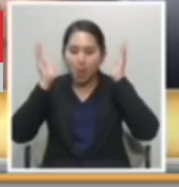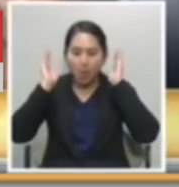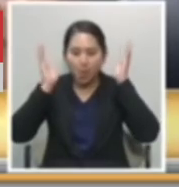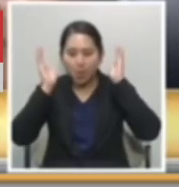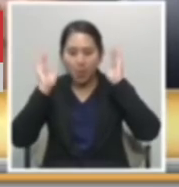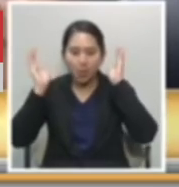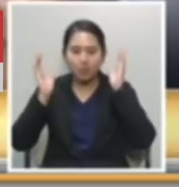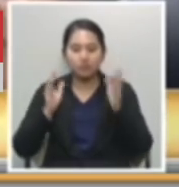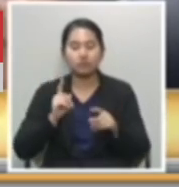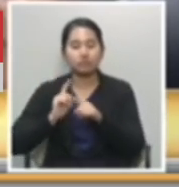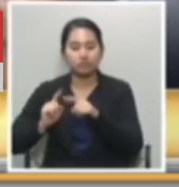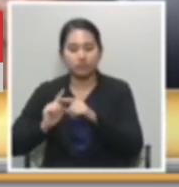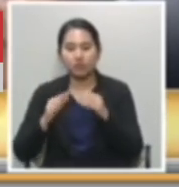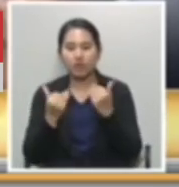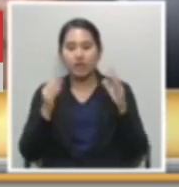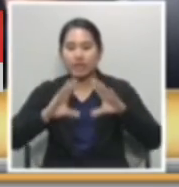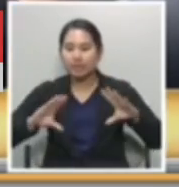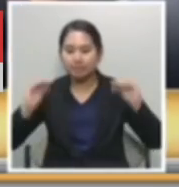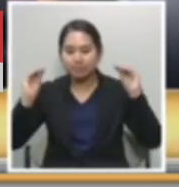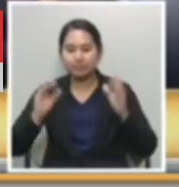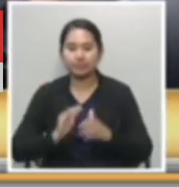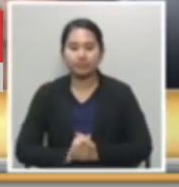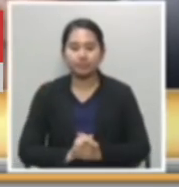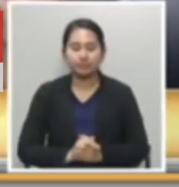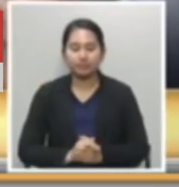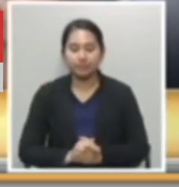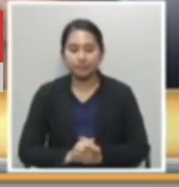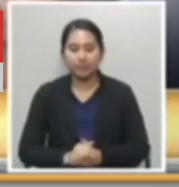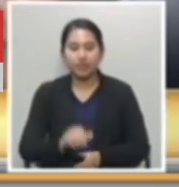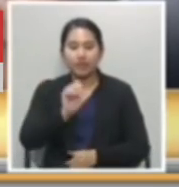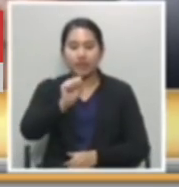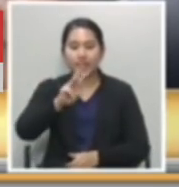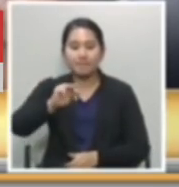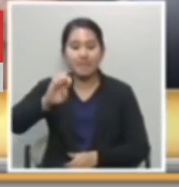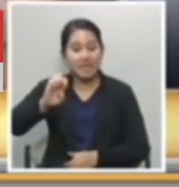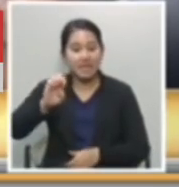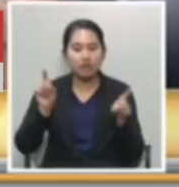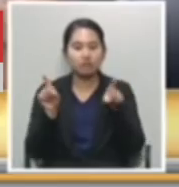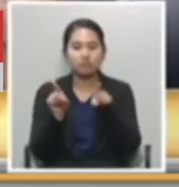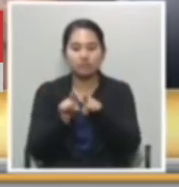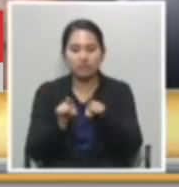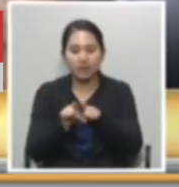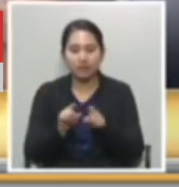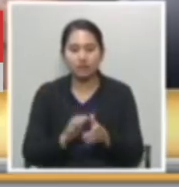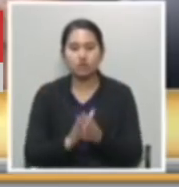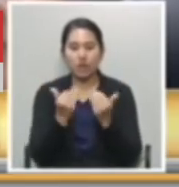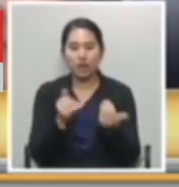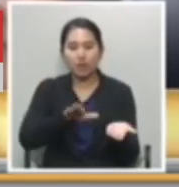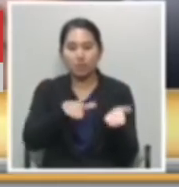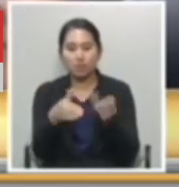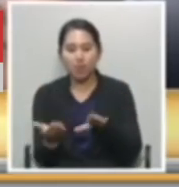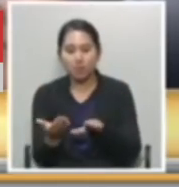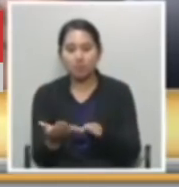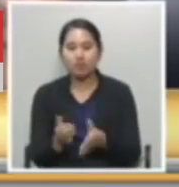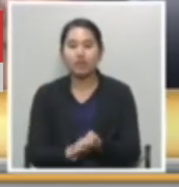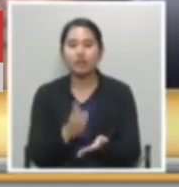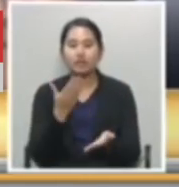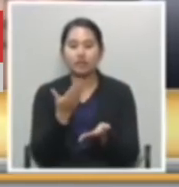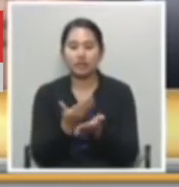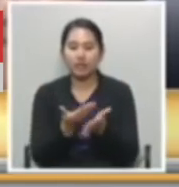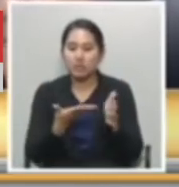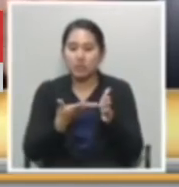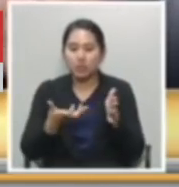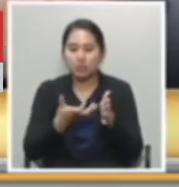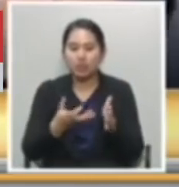าโฆษณาเอาตอนนี้มันหายจ้อยเลย SME ก็เหมือนกันนะครับวันนี้มันเจ๊งหมดหนี้ท่วมเป็น